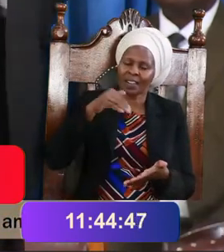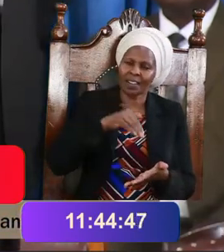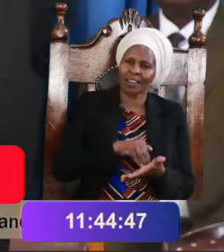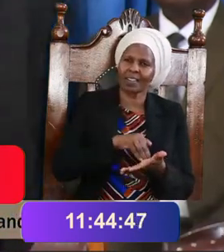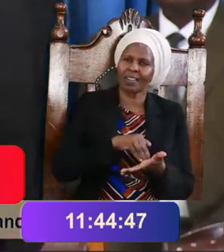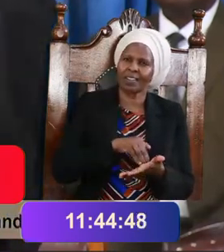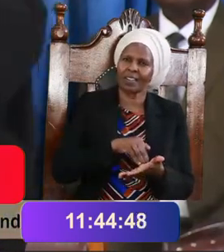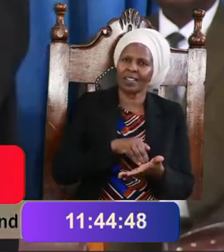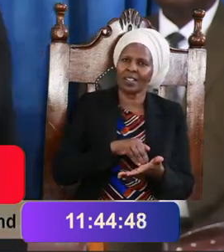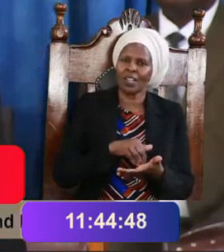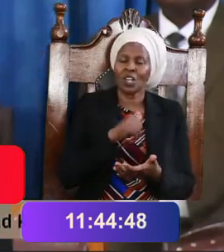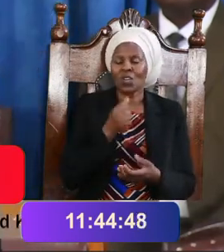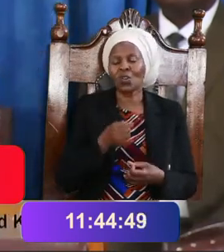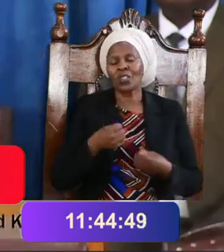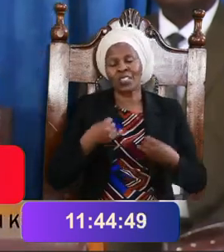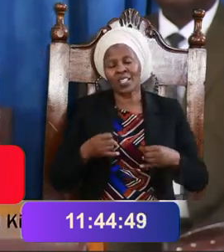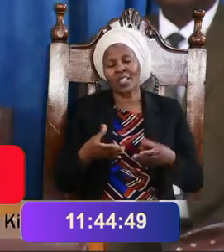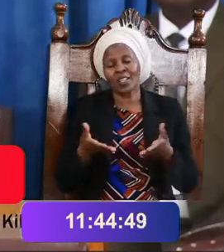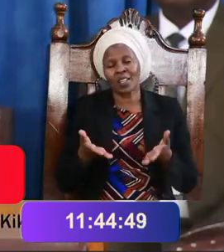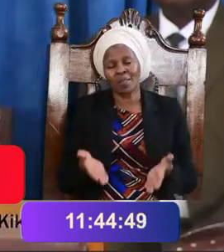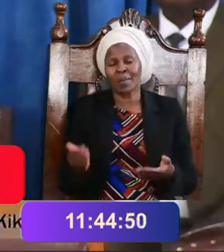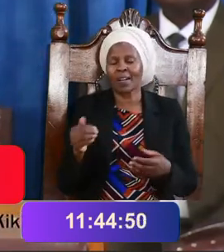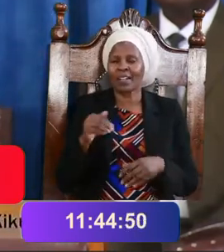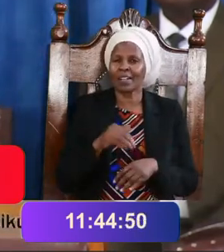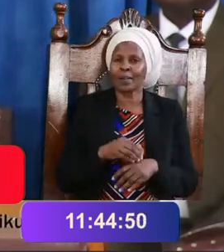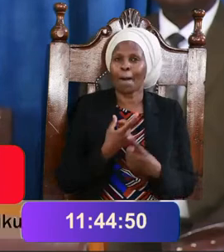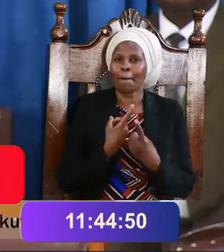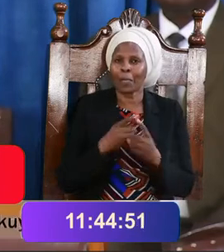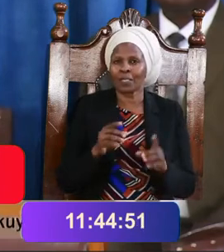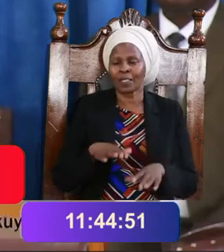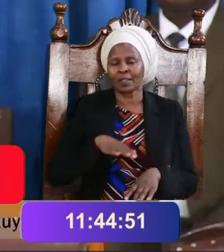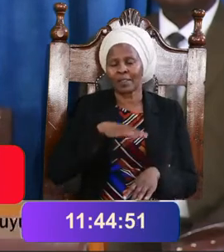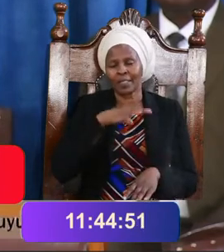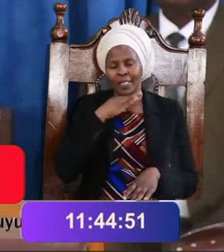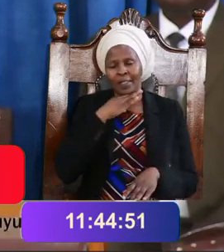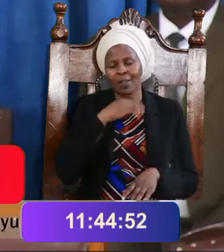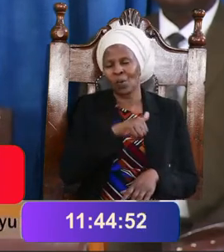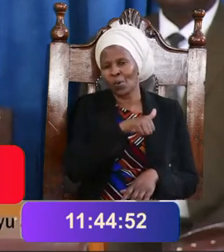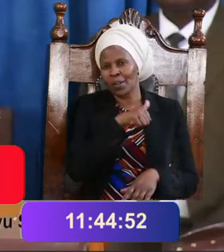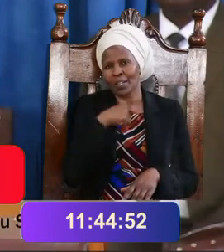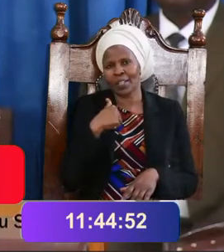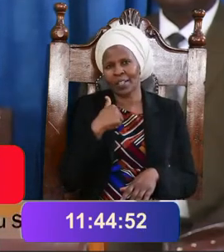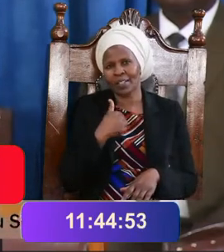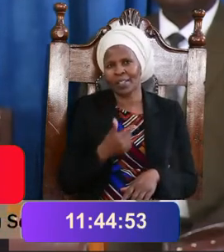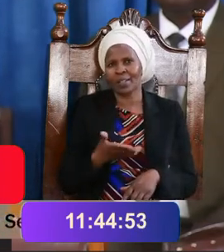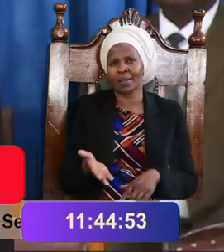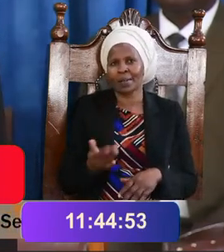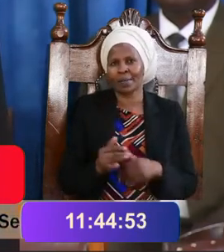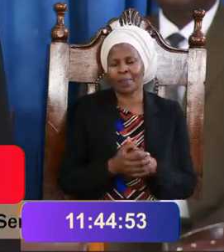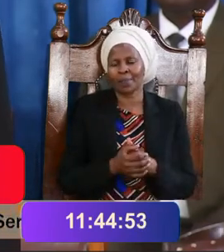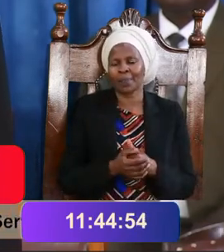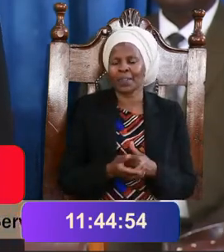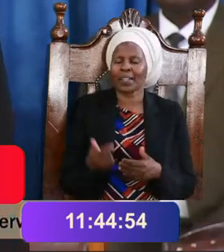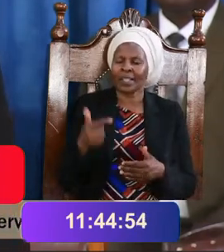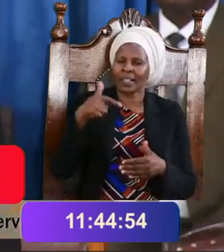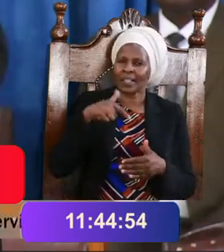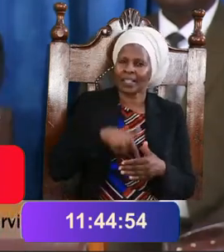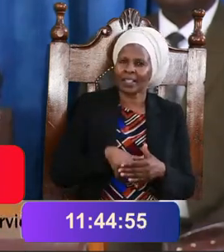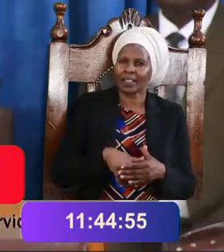si kumjaribu wakati huu, ni kumuua wakati huu. Alikuwa anaingia mji ambao